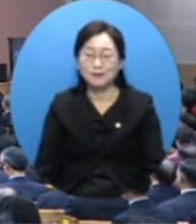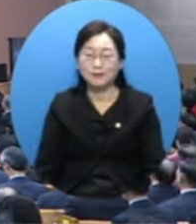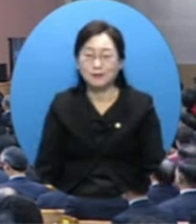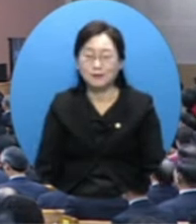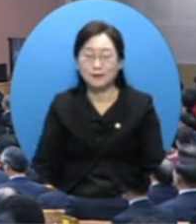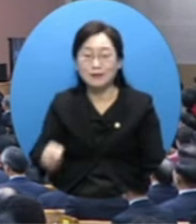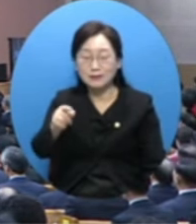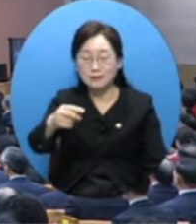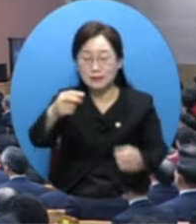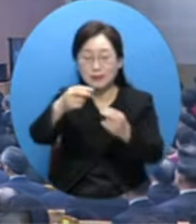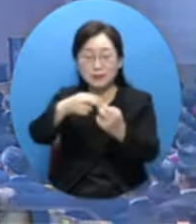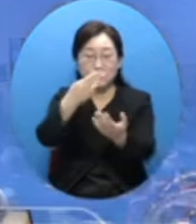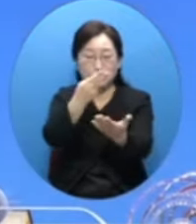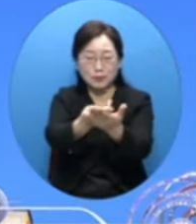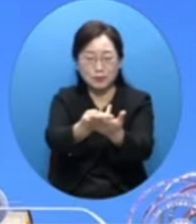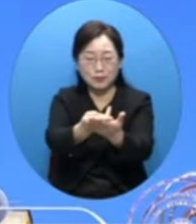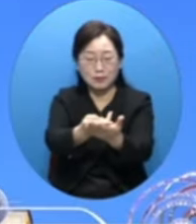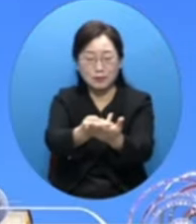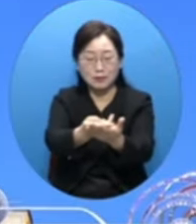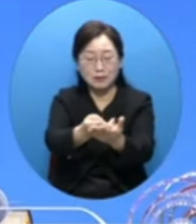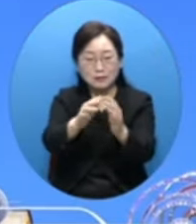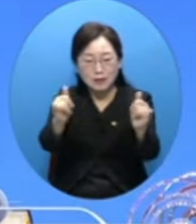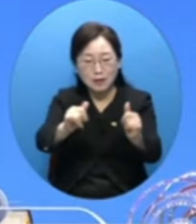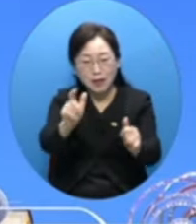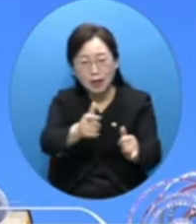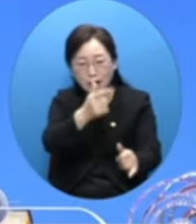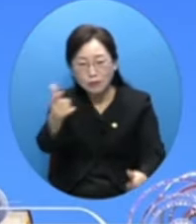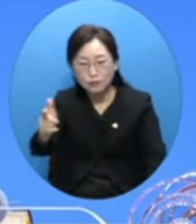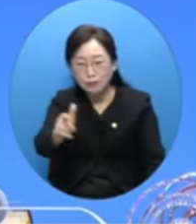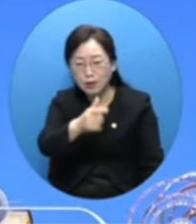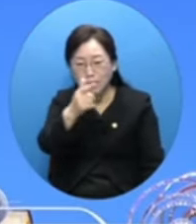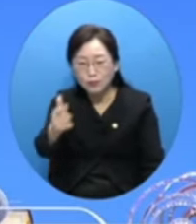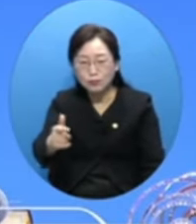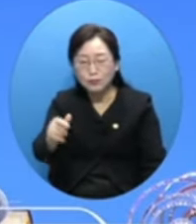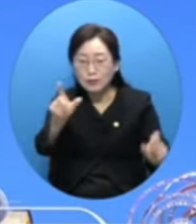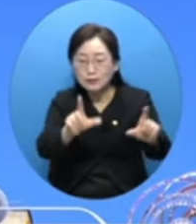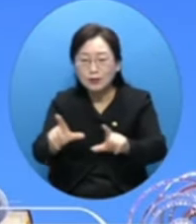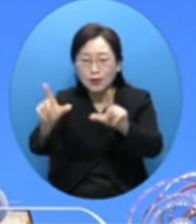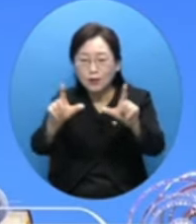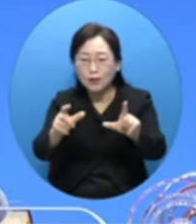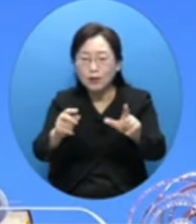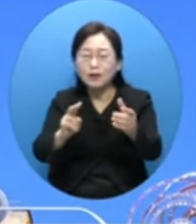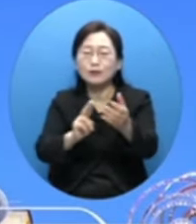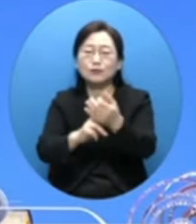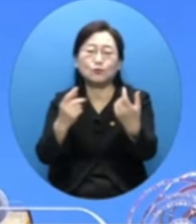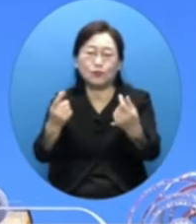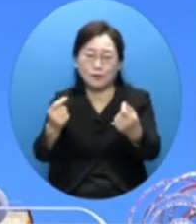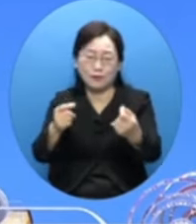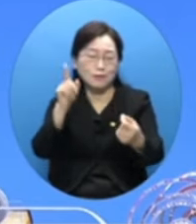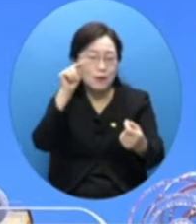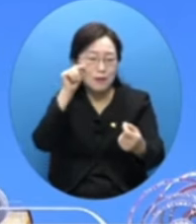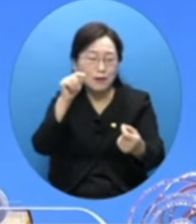그분들을 하루하루 살아가는 것이 기적인데 매일매일 새날을 주신 그것이 하나님의 축복인데